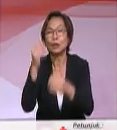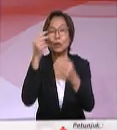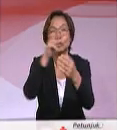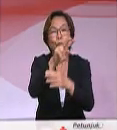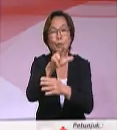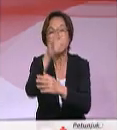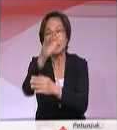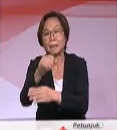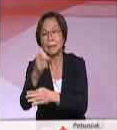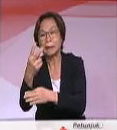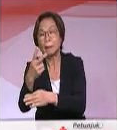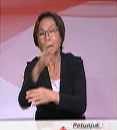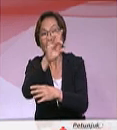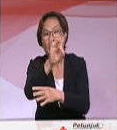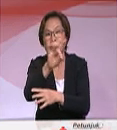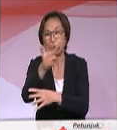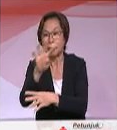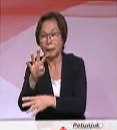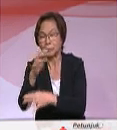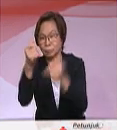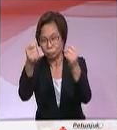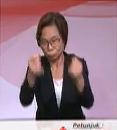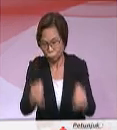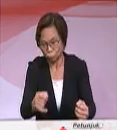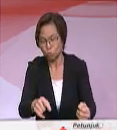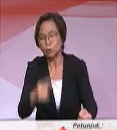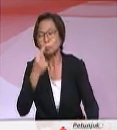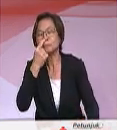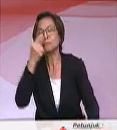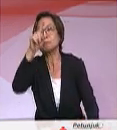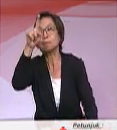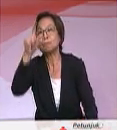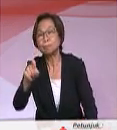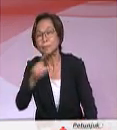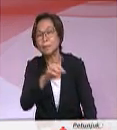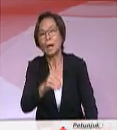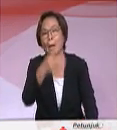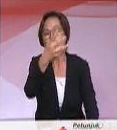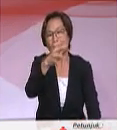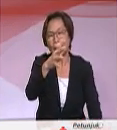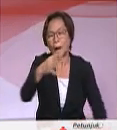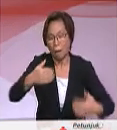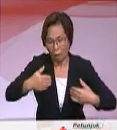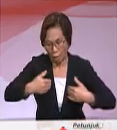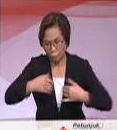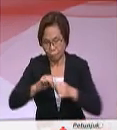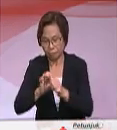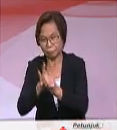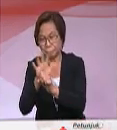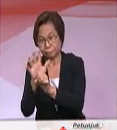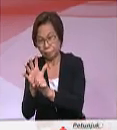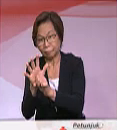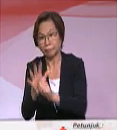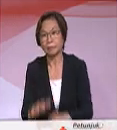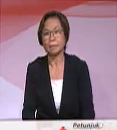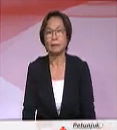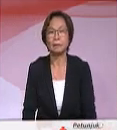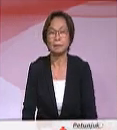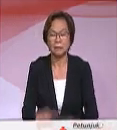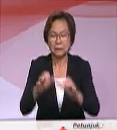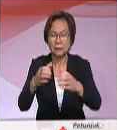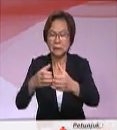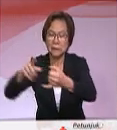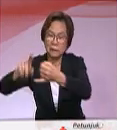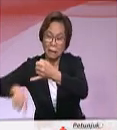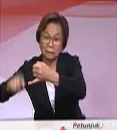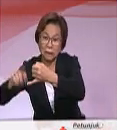Disember, sejumlah 84 individu telah disaring, di mana 14 kes telah dikesan positif. Kluster yang